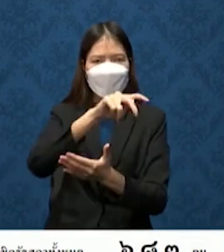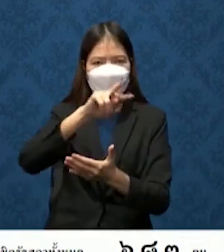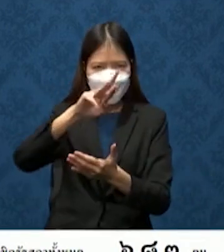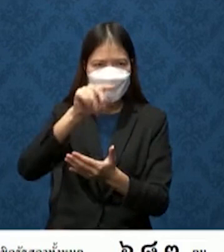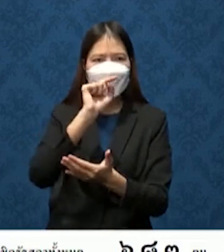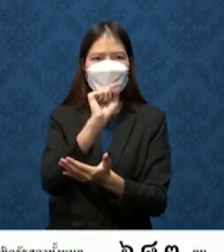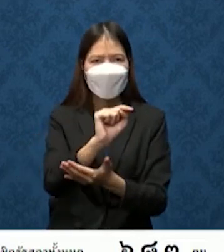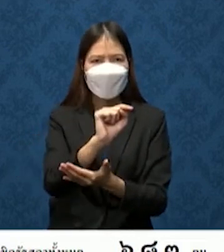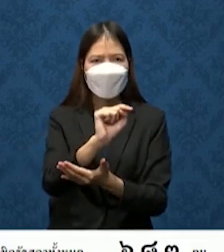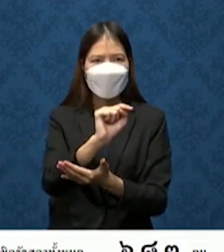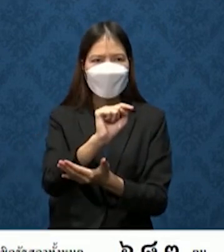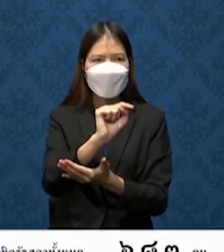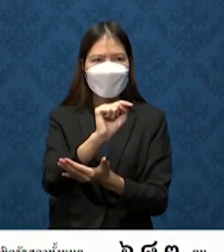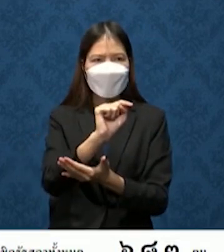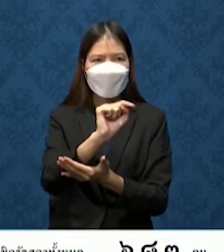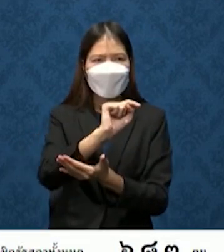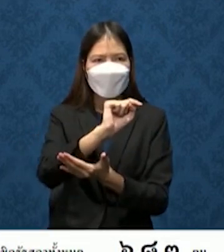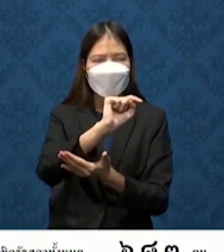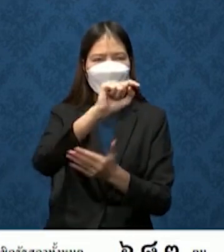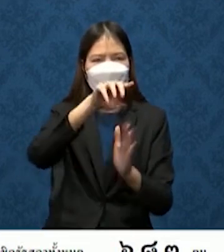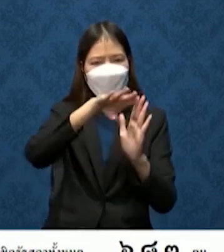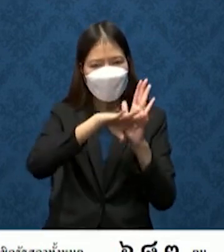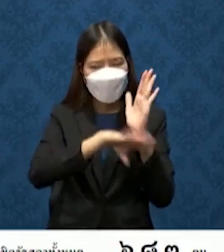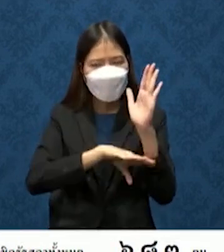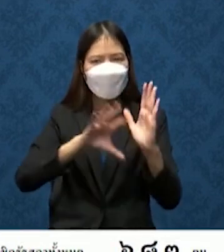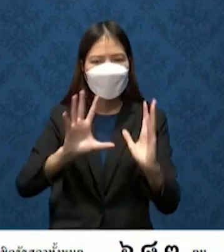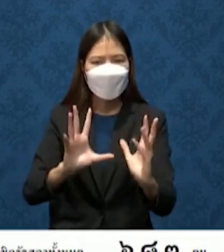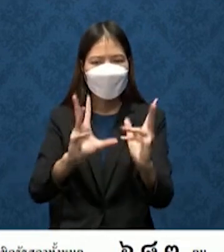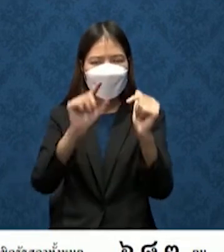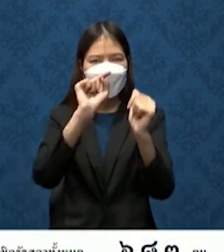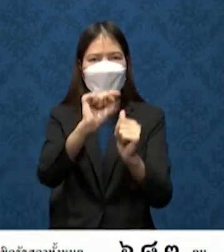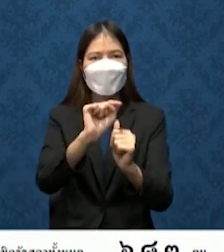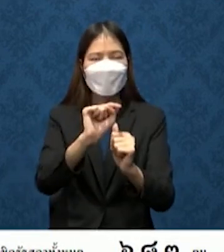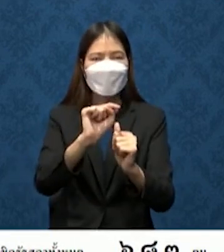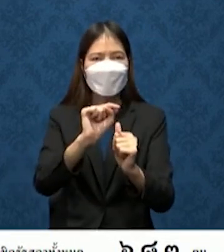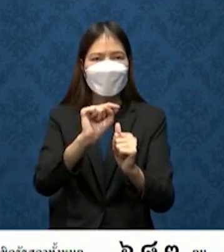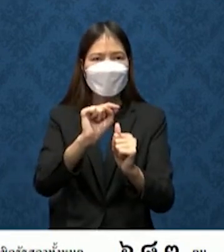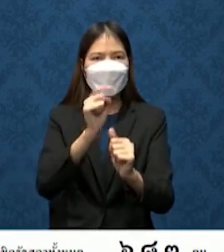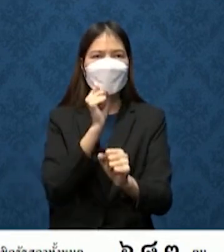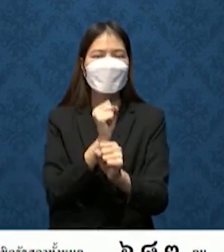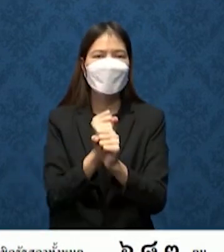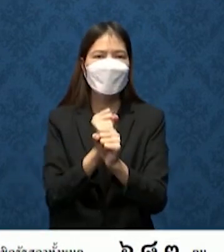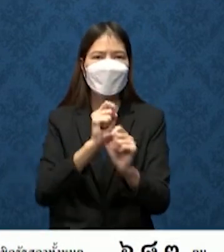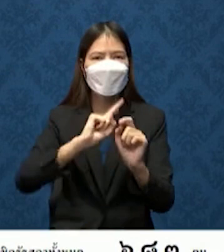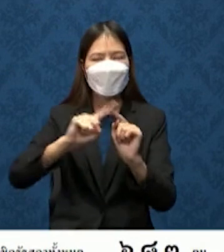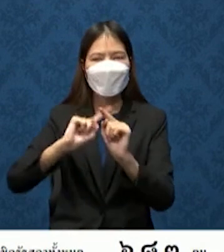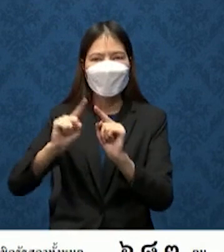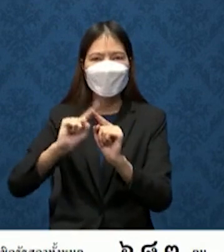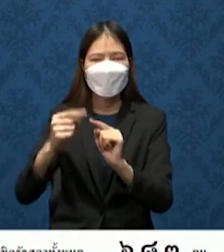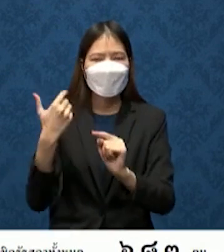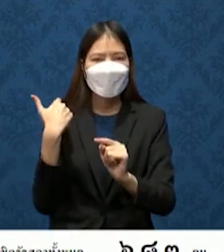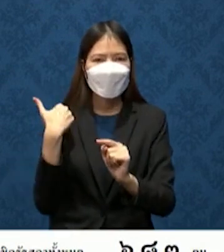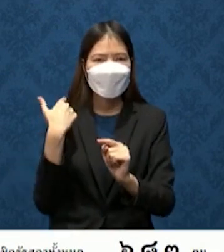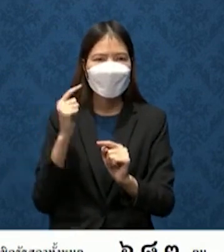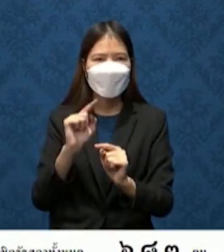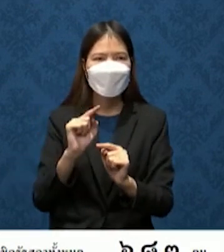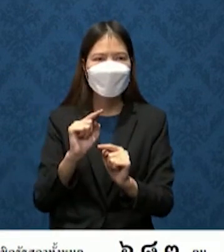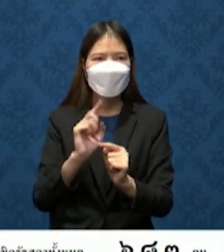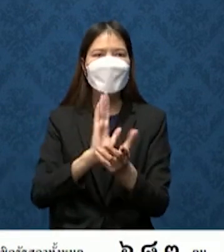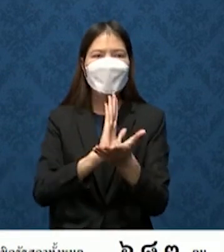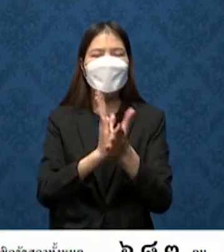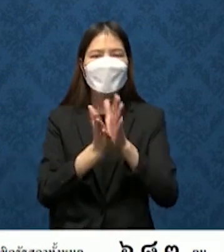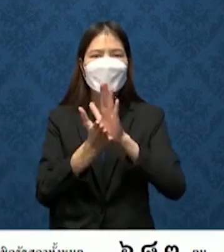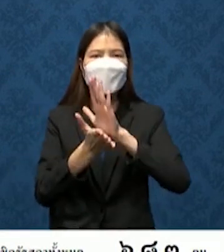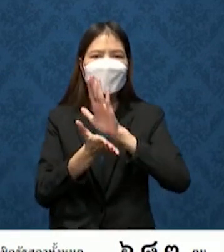2 ทั้งหมดนั้นก็ทำให้อะไรหๆอย่างทั้งองคาพยบมัเปลยแปลง